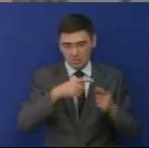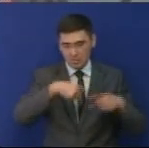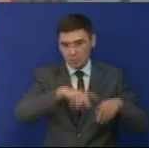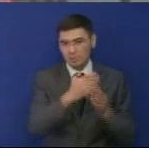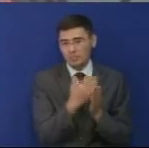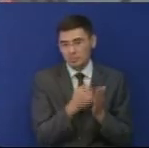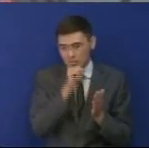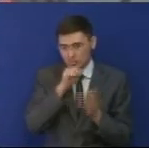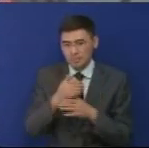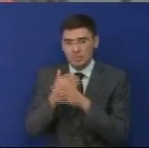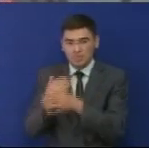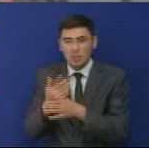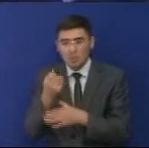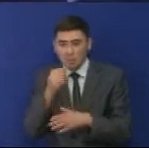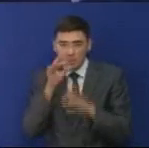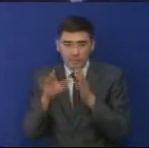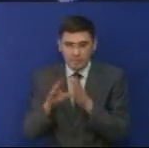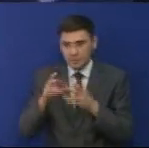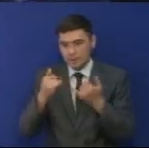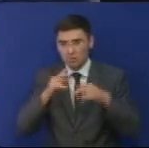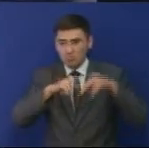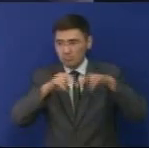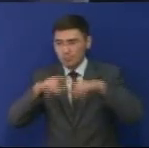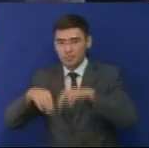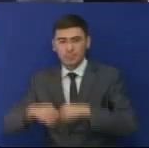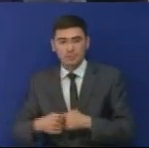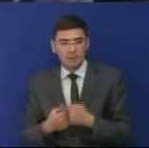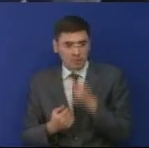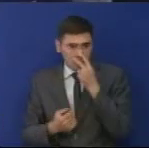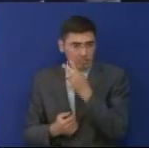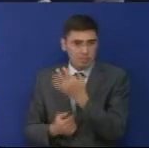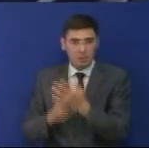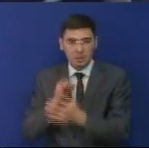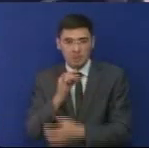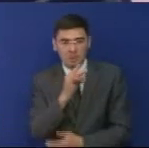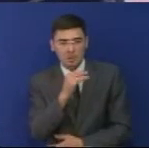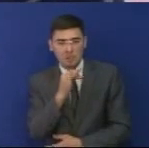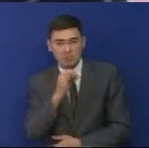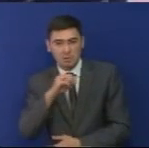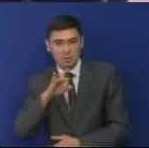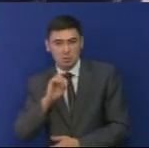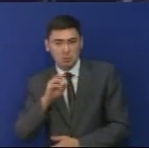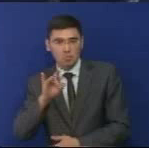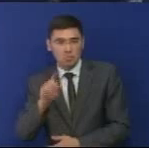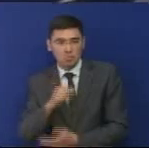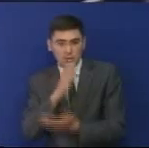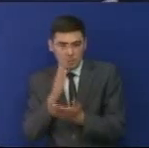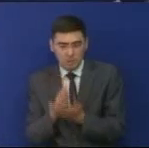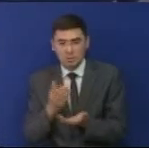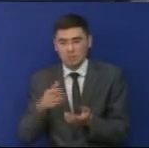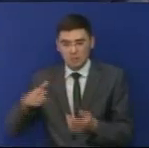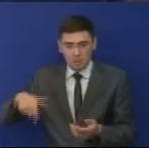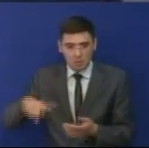и линии электропередач. Смотрите, инфраструктурно все у вас есть. Тупики, дороги,